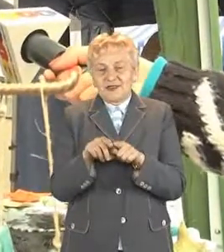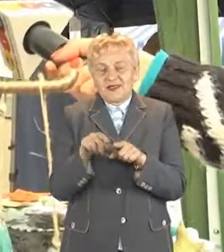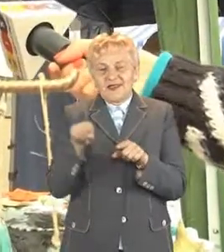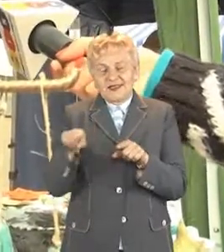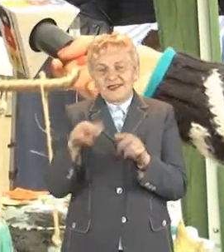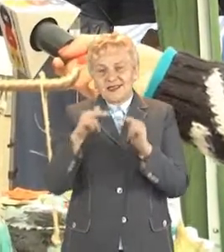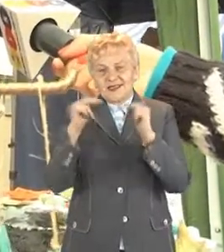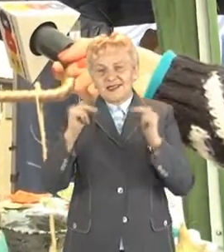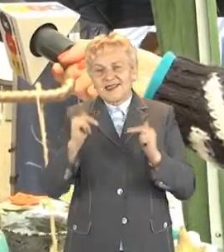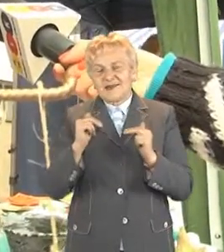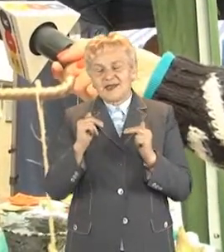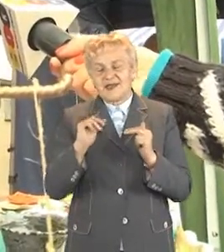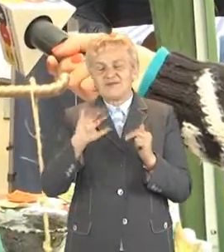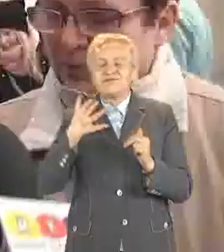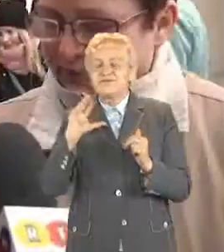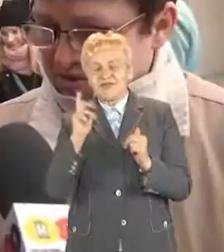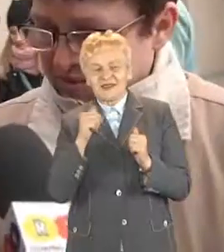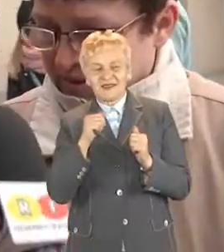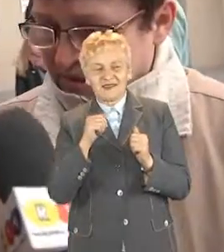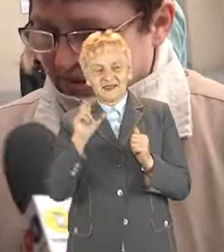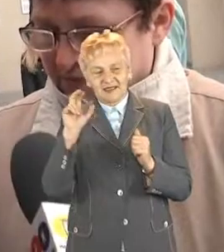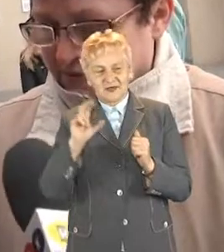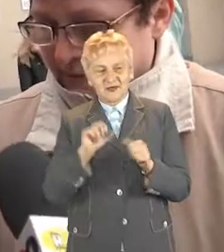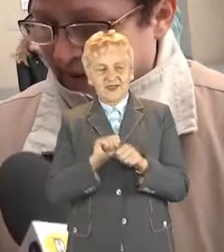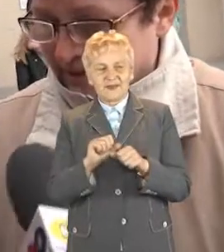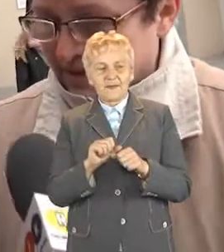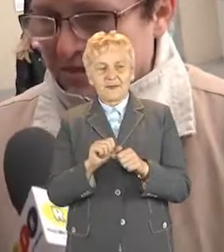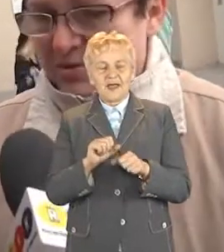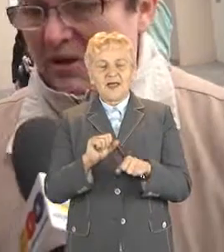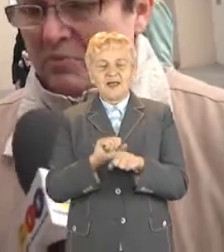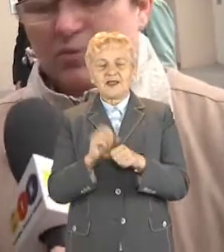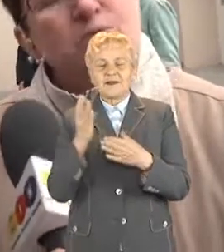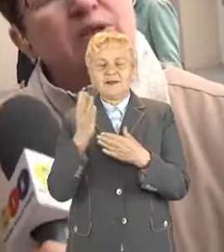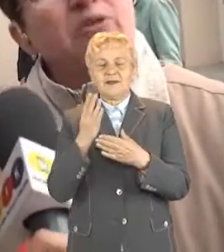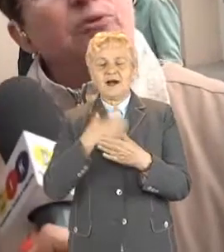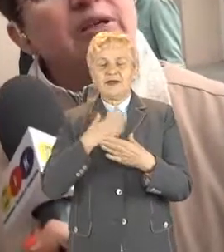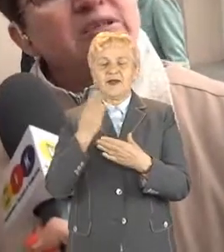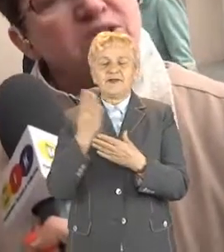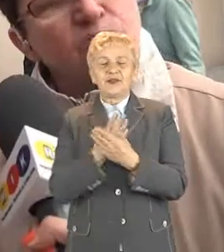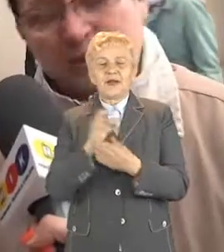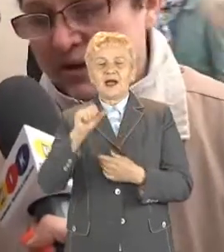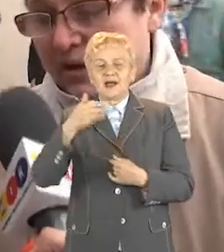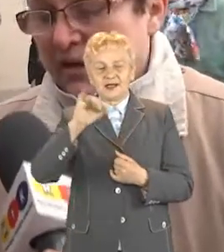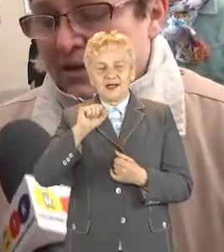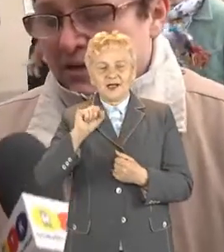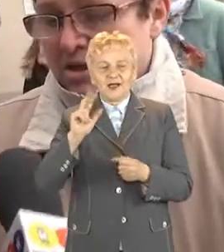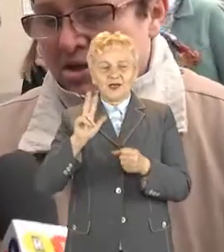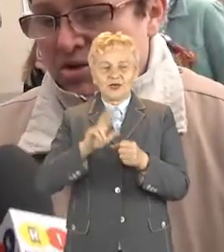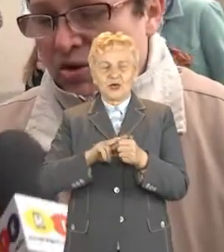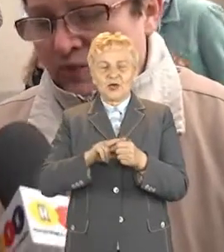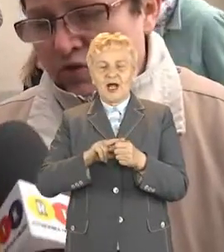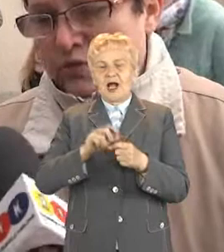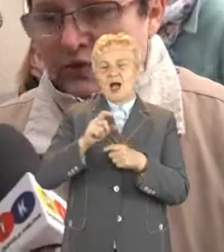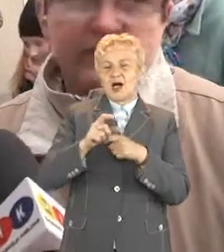tutaj zameczek, jest tu naprawdę ślicznie. Prowadzimy firmę Ania, która produkuje naturalne syropy